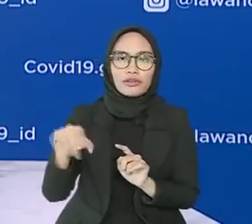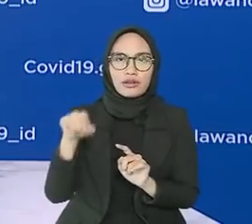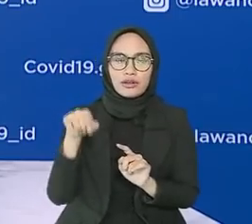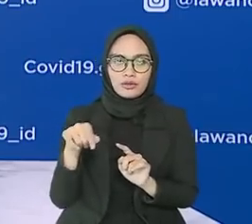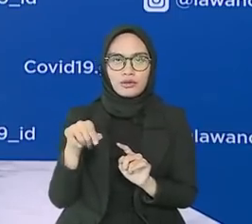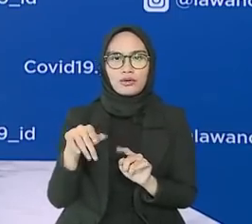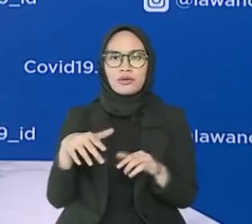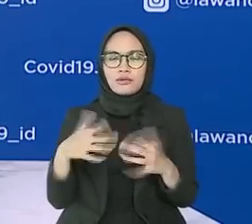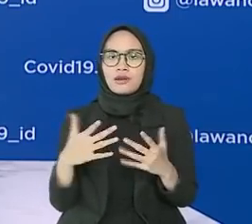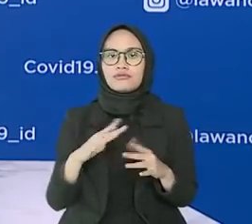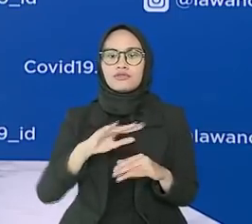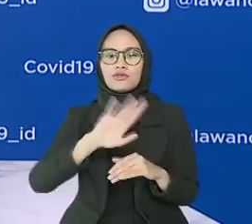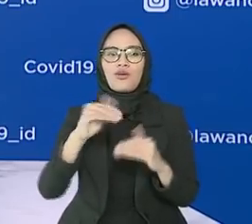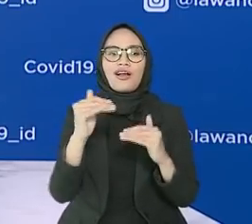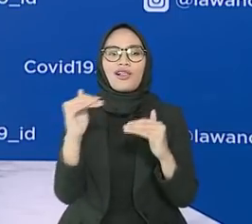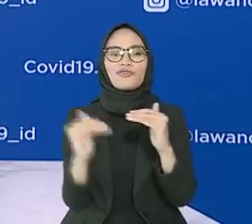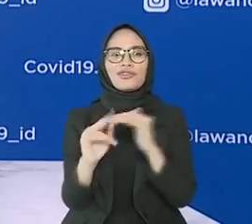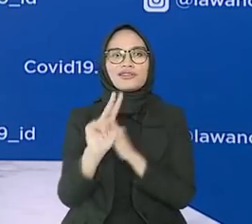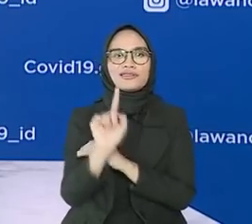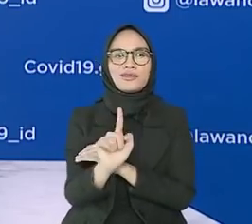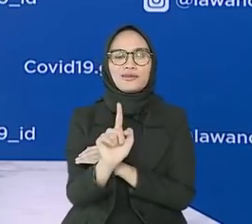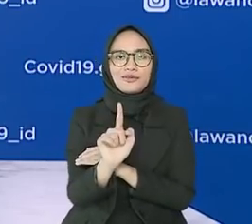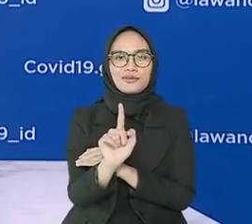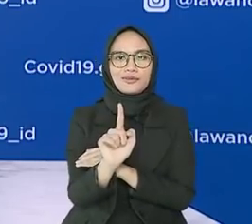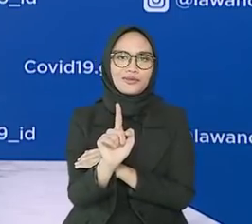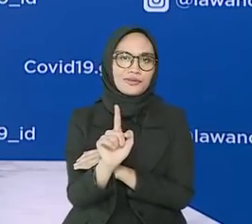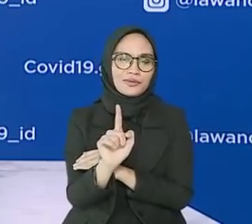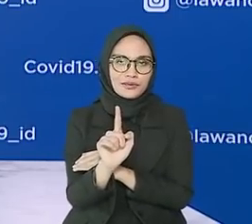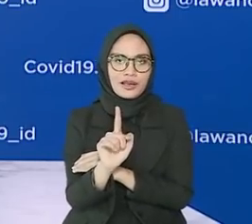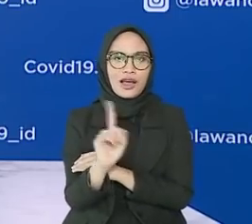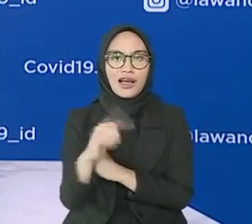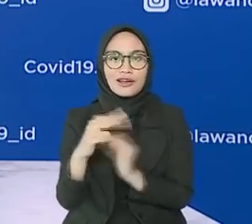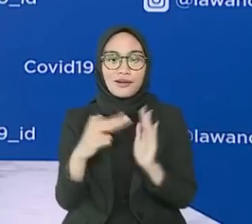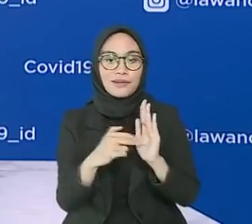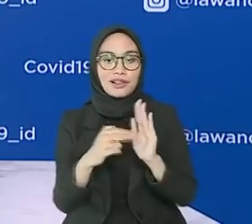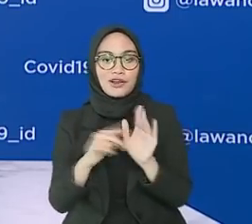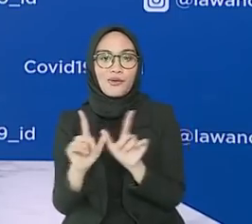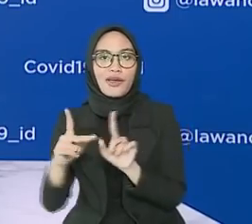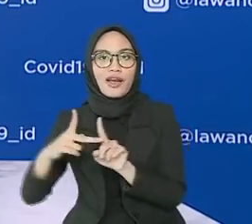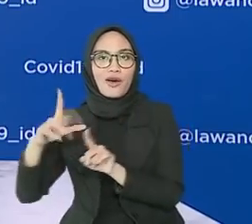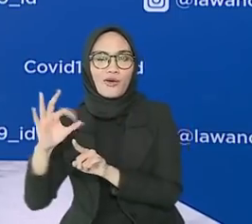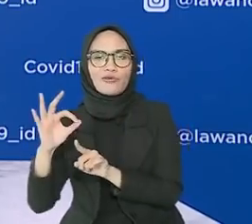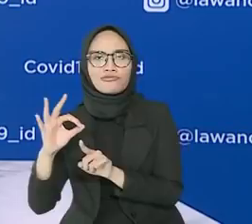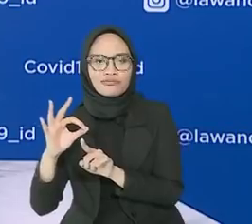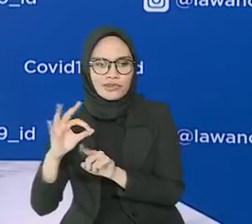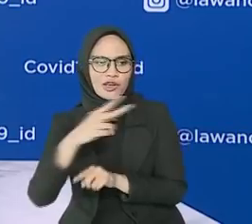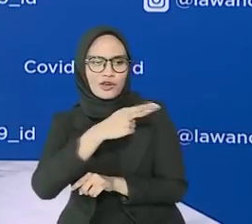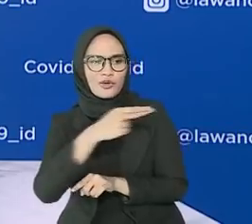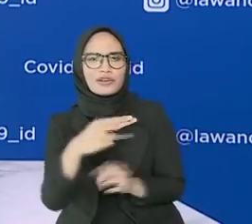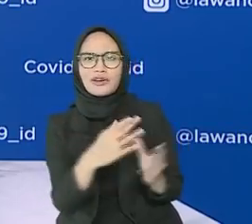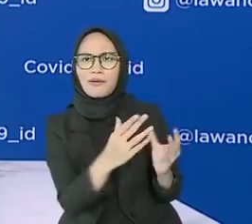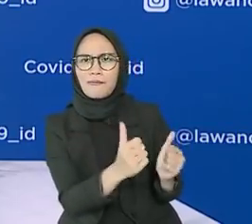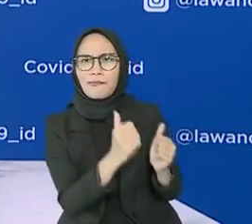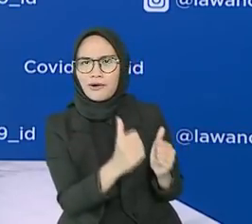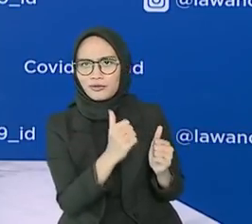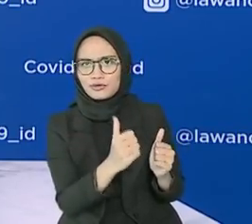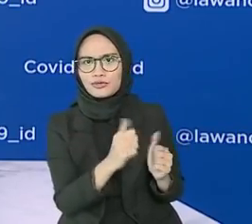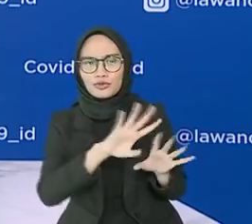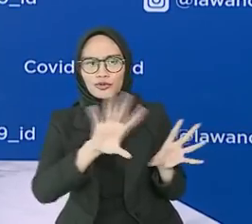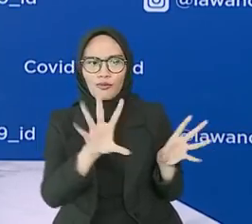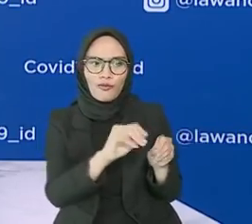penularan komunitas level 1 berdasarkan penilaian dari WHO. Capaian ini perlu untuk